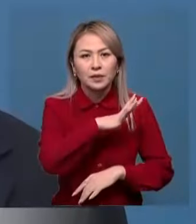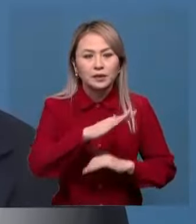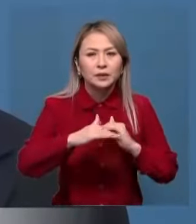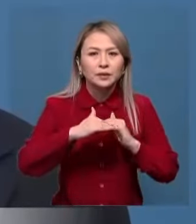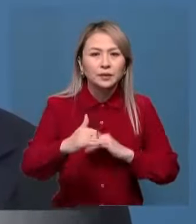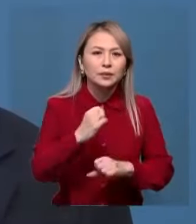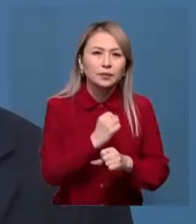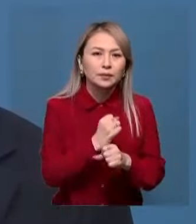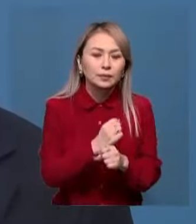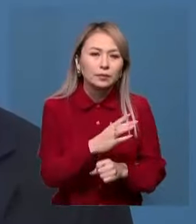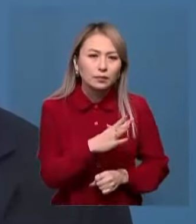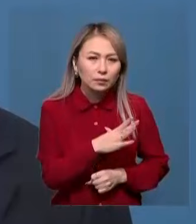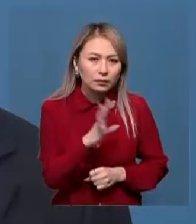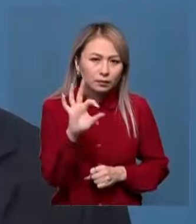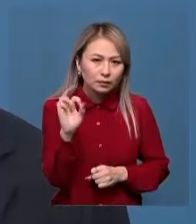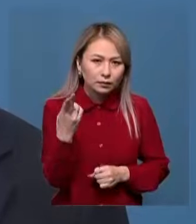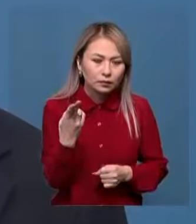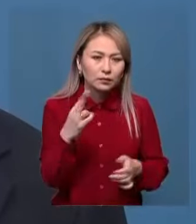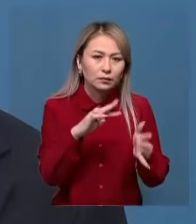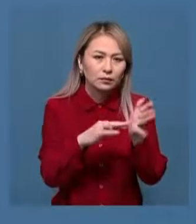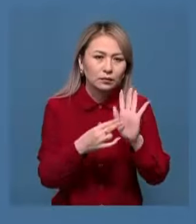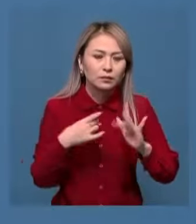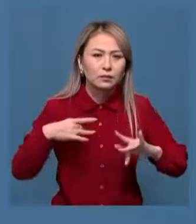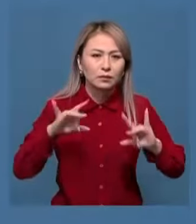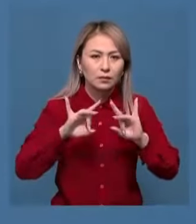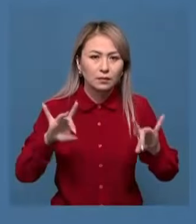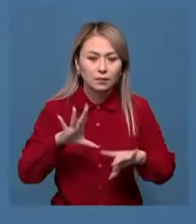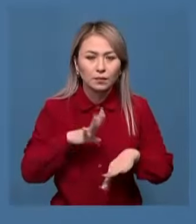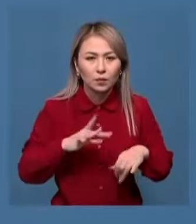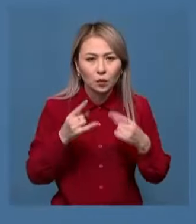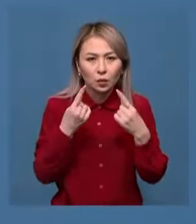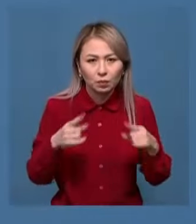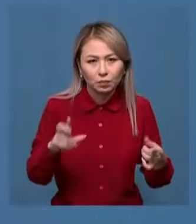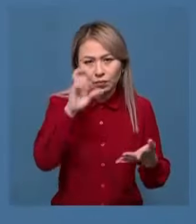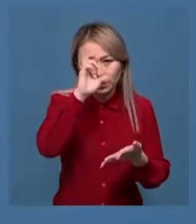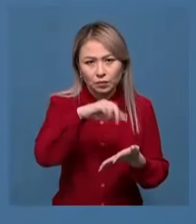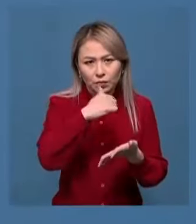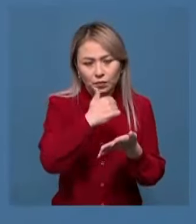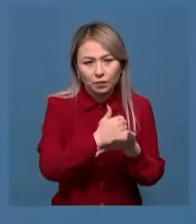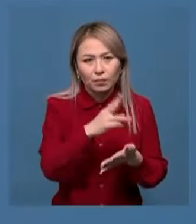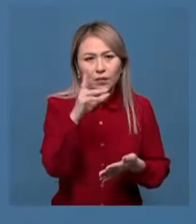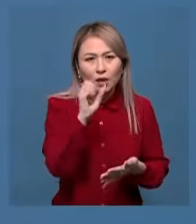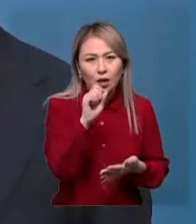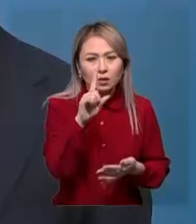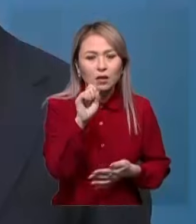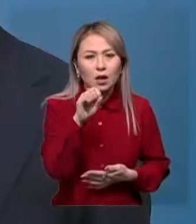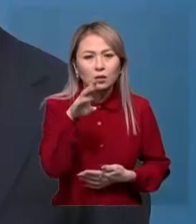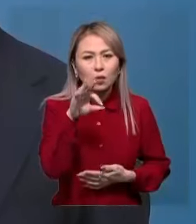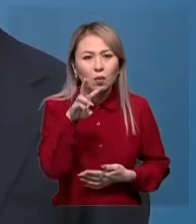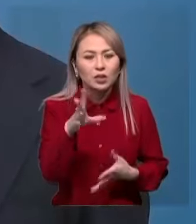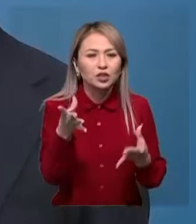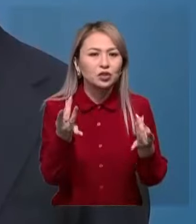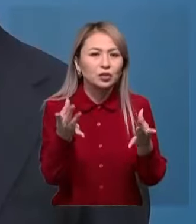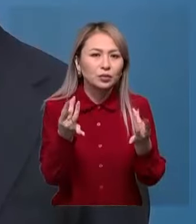жасалып жатқан әлеуметтік жобаларды айтып өттім. Одан басқа мемлекет басшысының қазатом өнеркәсіп минералды